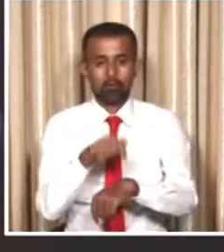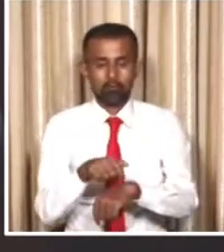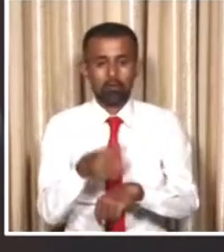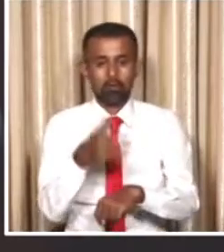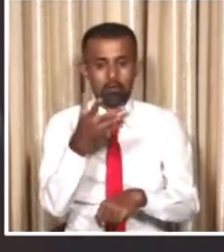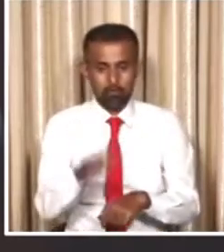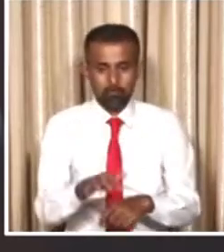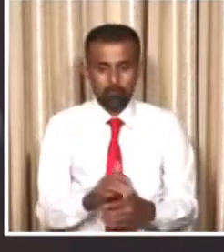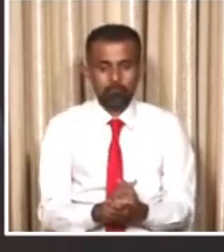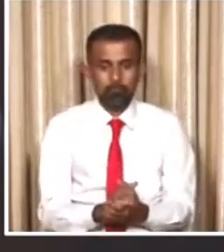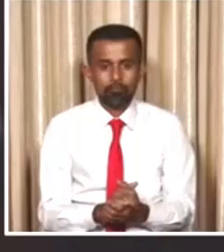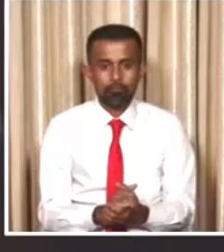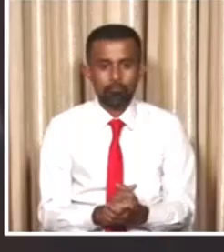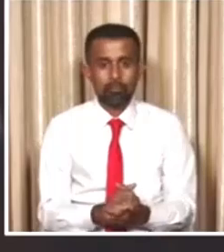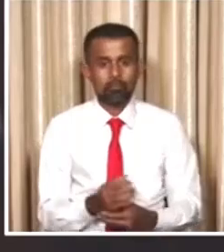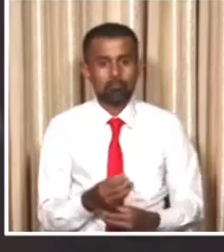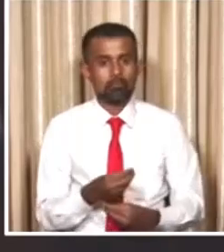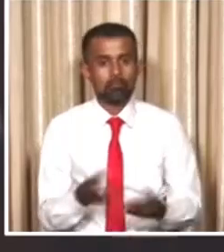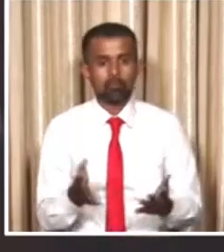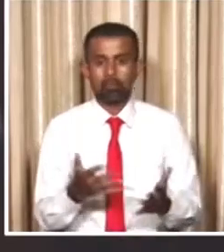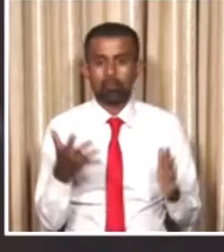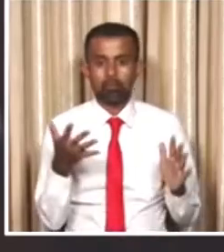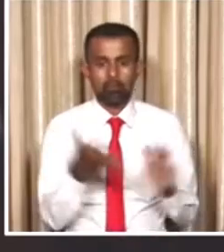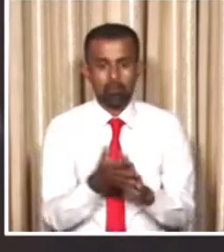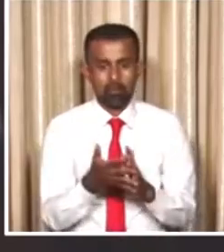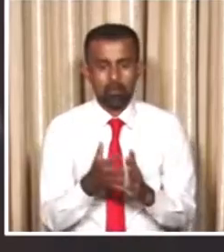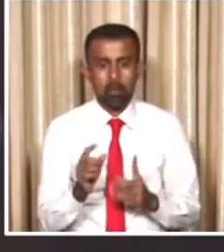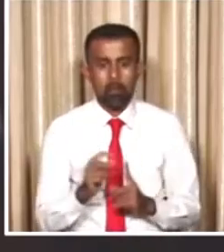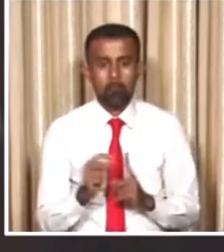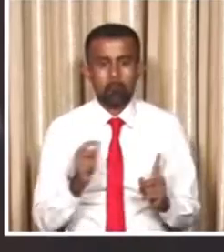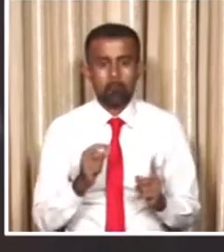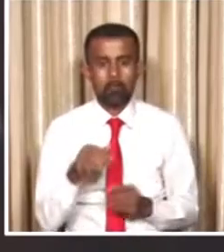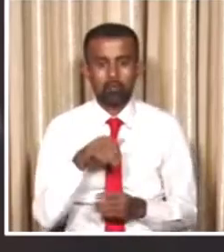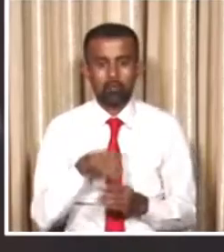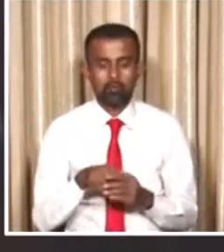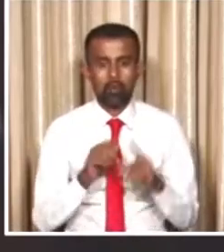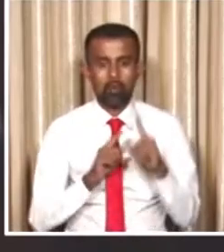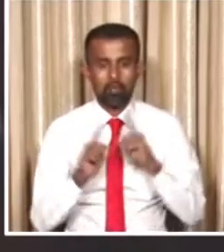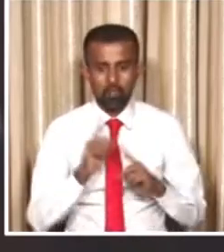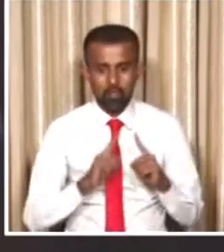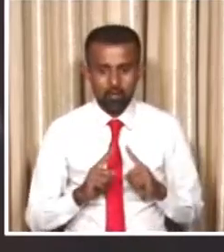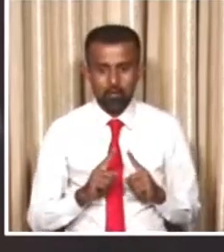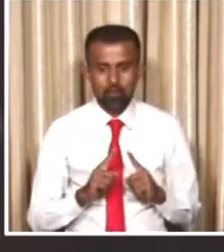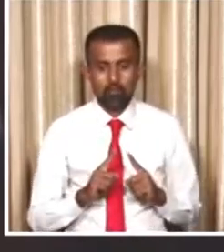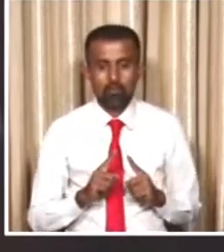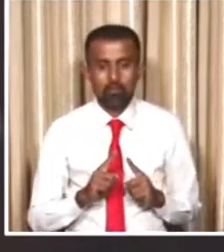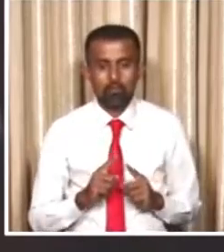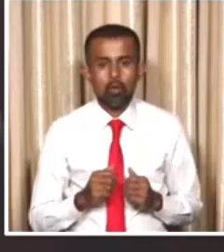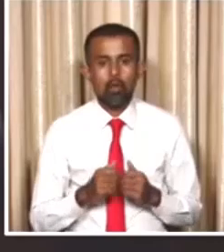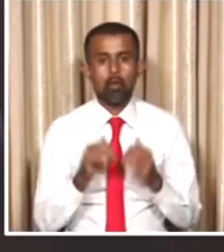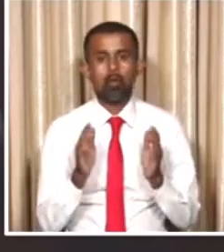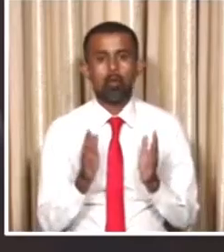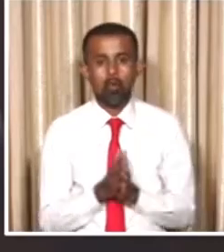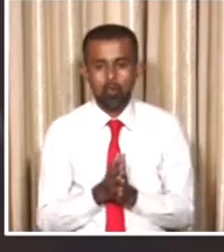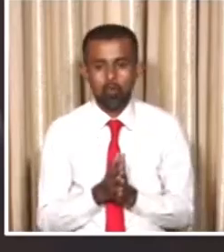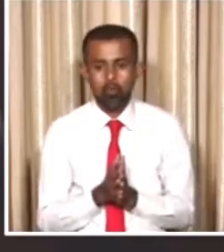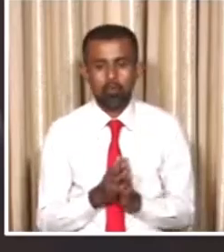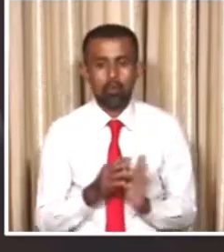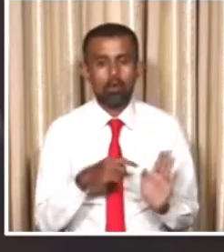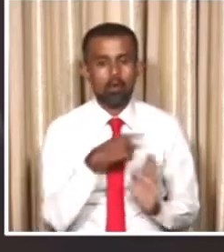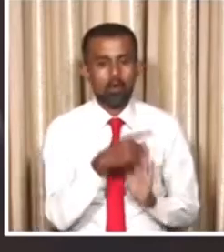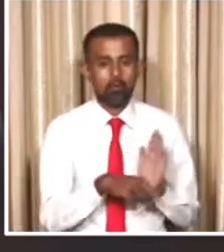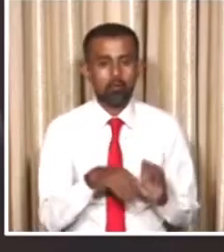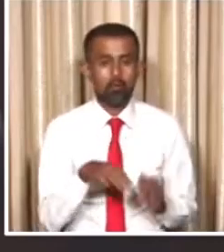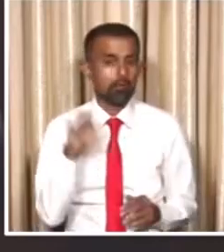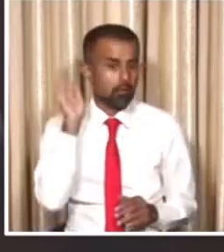වෙලා මේක කුණු වෙලා කුජිත වෙලා මේ පාර්ලිමේන්තුව තුල කතා කරලා මේක සියල්ල මේ මුළු රටම